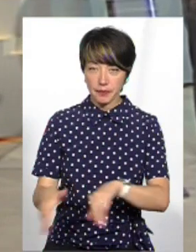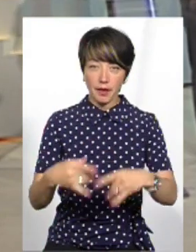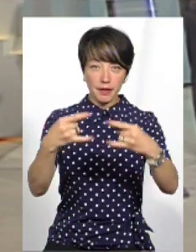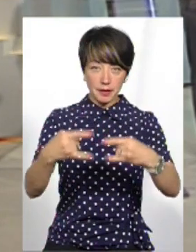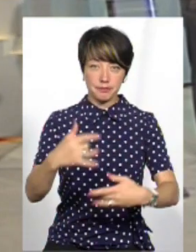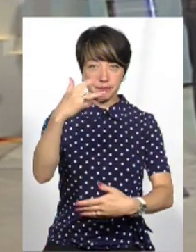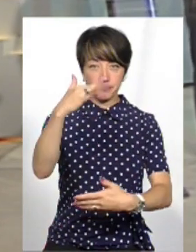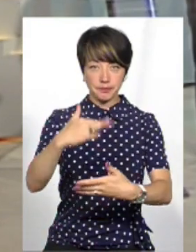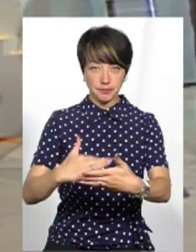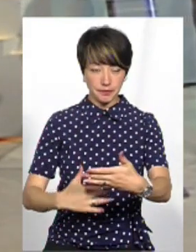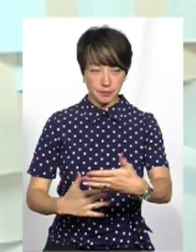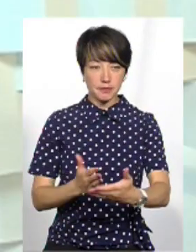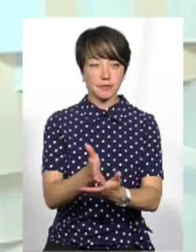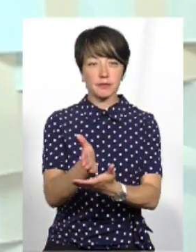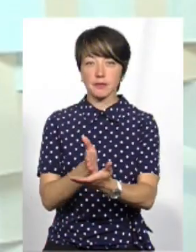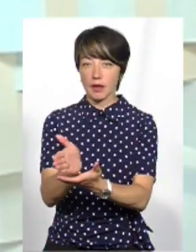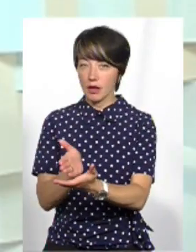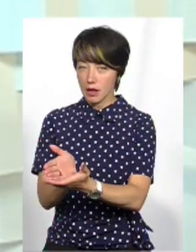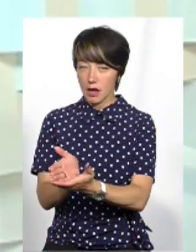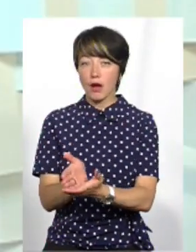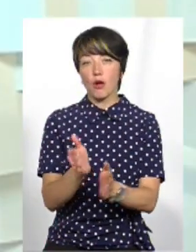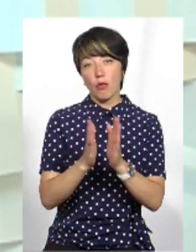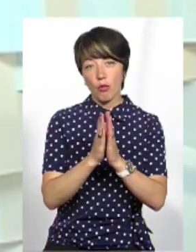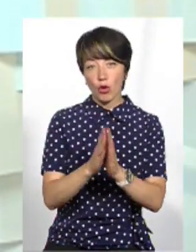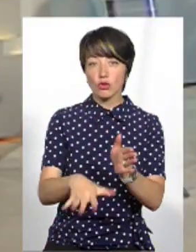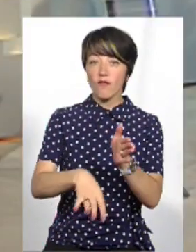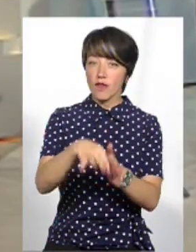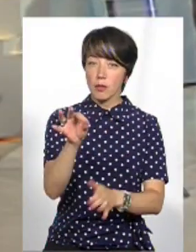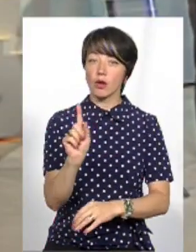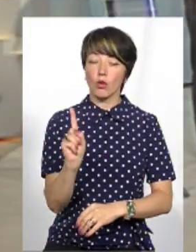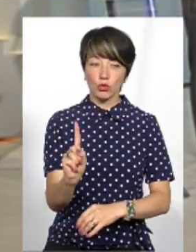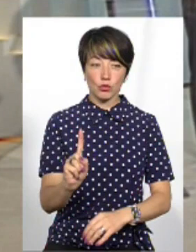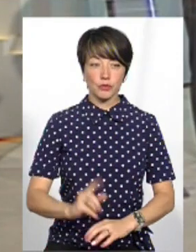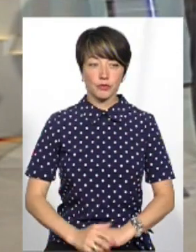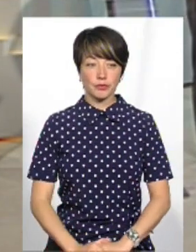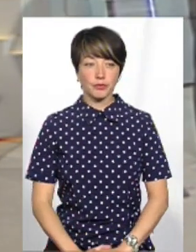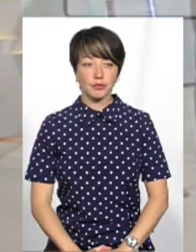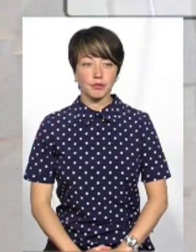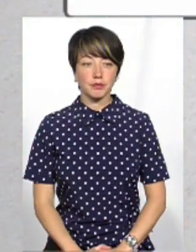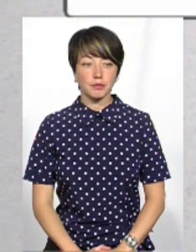моніторі перед вами з'являться виклики округу за галузями. Попрошу вас визначитись із галузем.